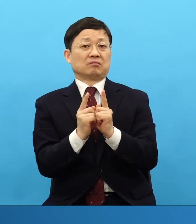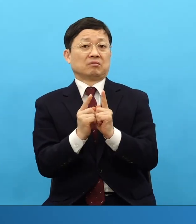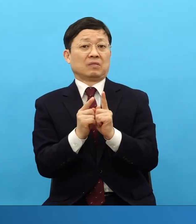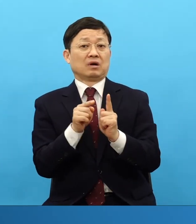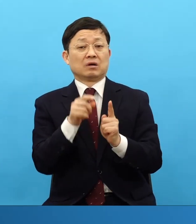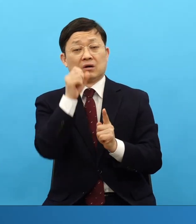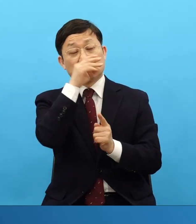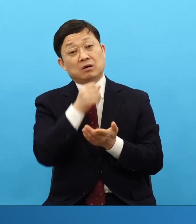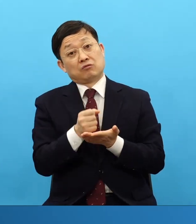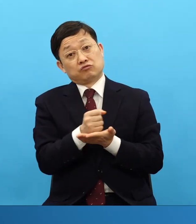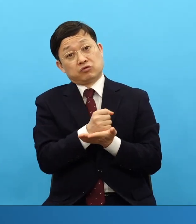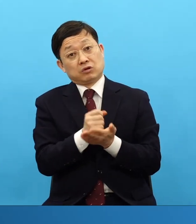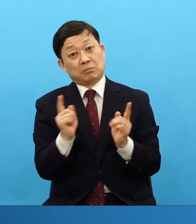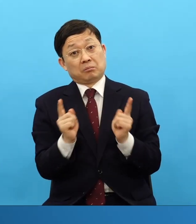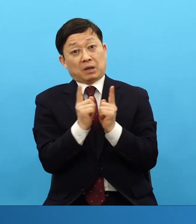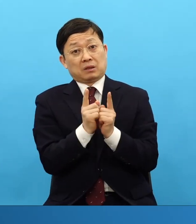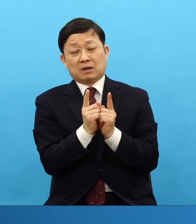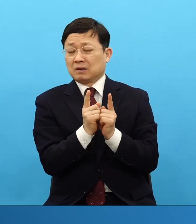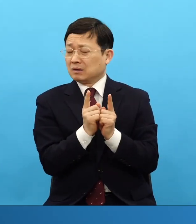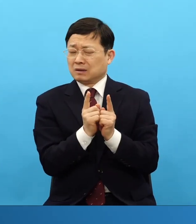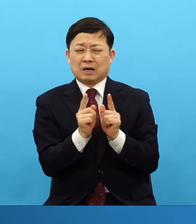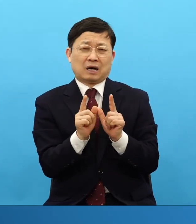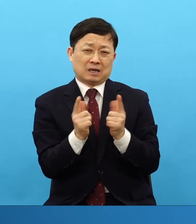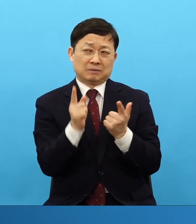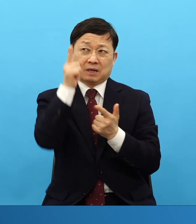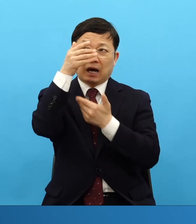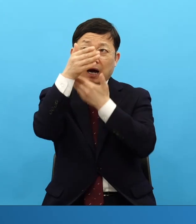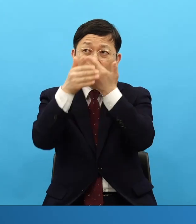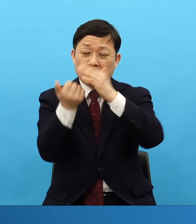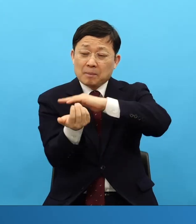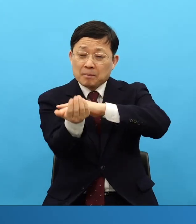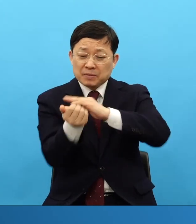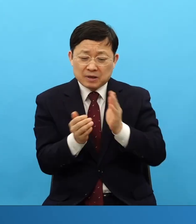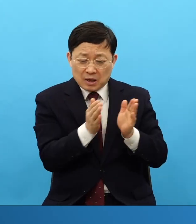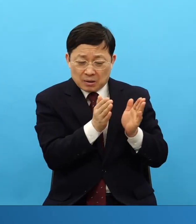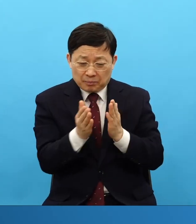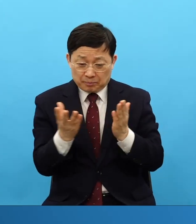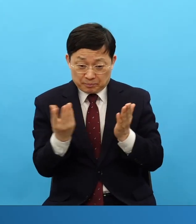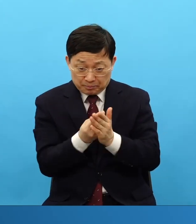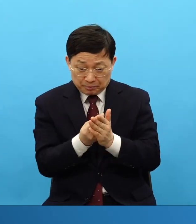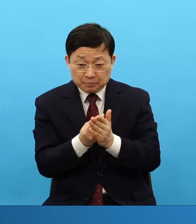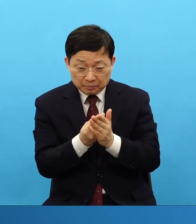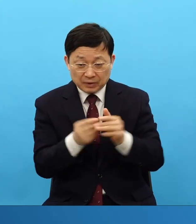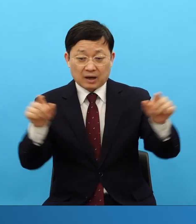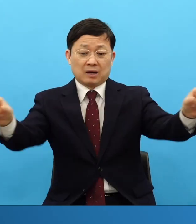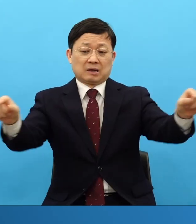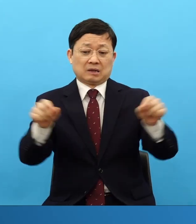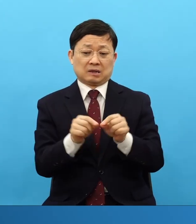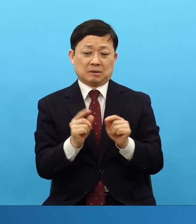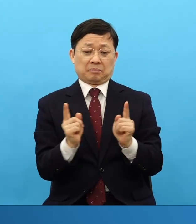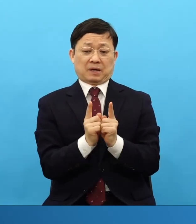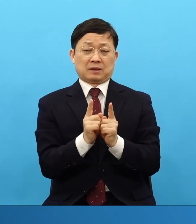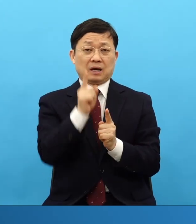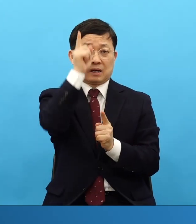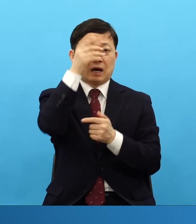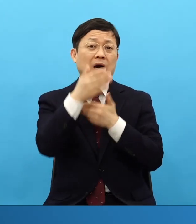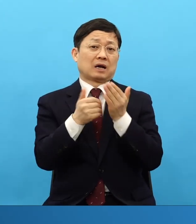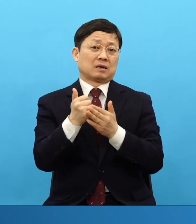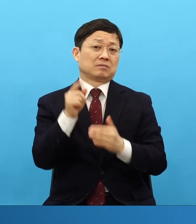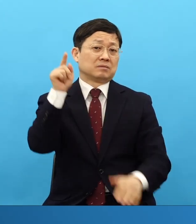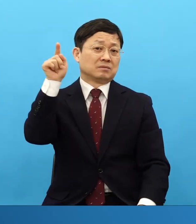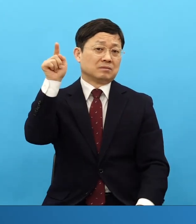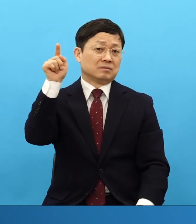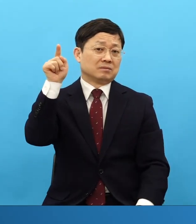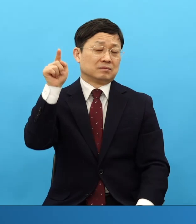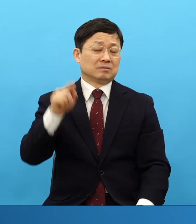없습니다. 필연입니다. There is no 그렇죠. happenstance. 우리에게 우연은 없어요. 필연입니다. It's essential. There's no happenstance